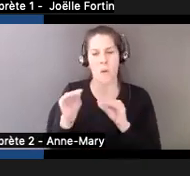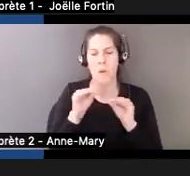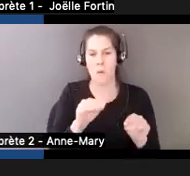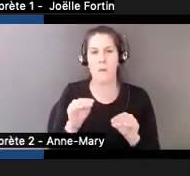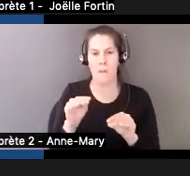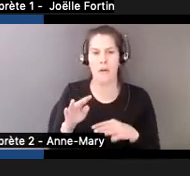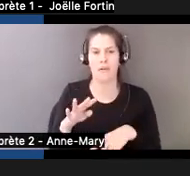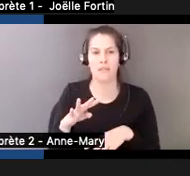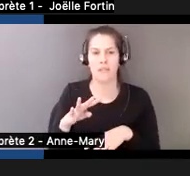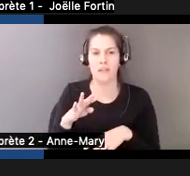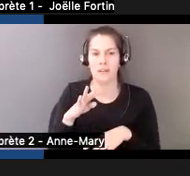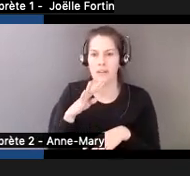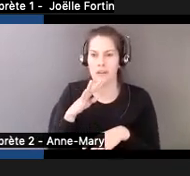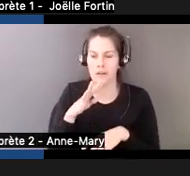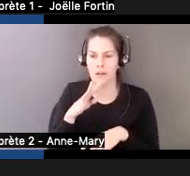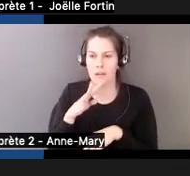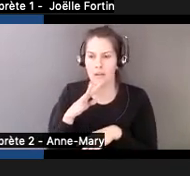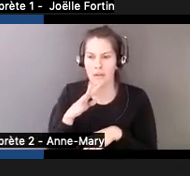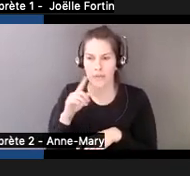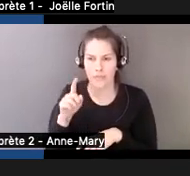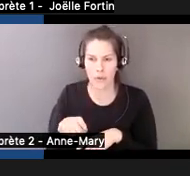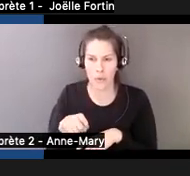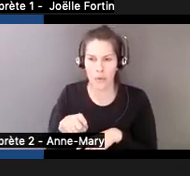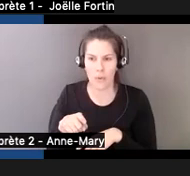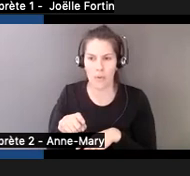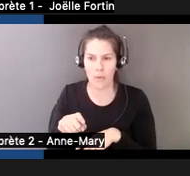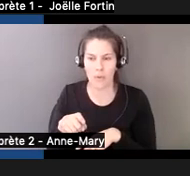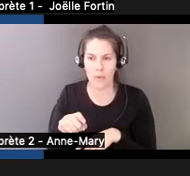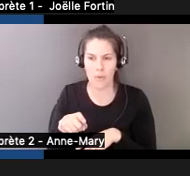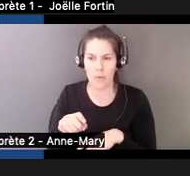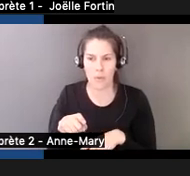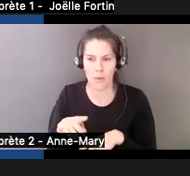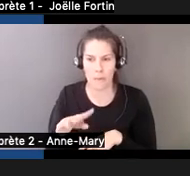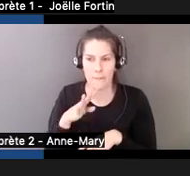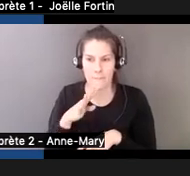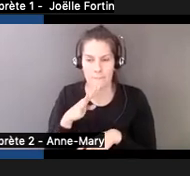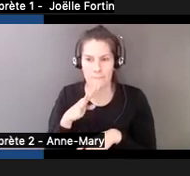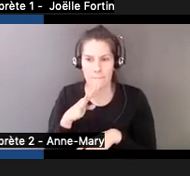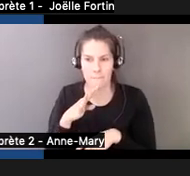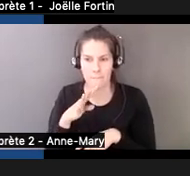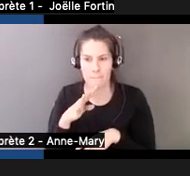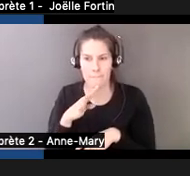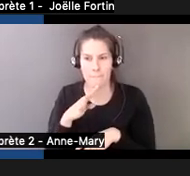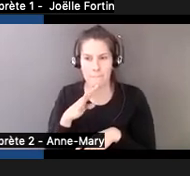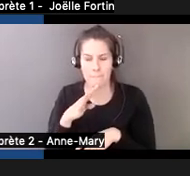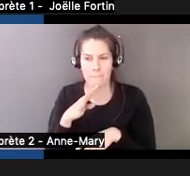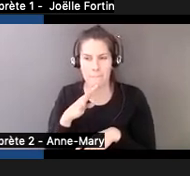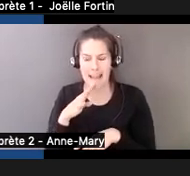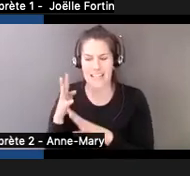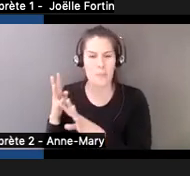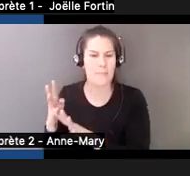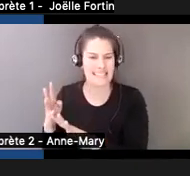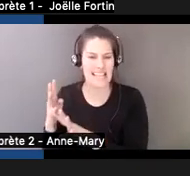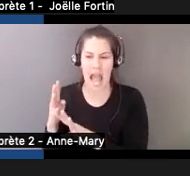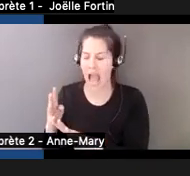patiente. Et je leur dis, s'il vous plaît, c'est un langage stigmatisant. Ce ne sont pas